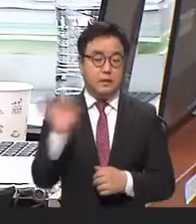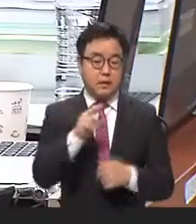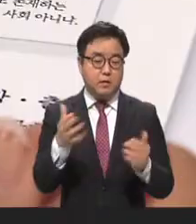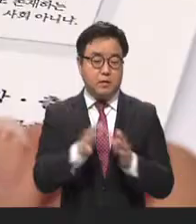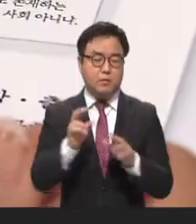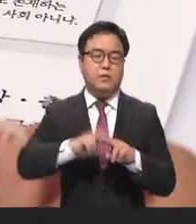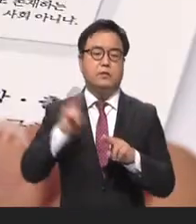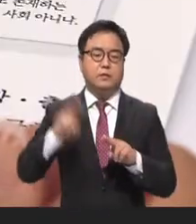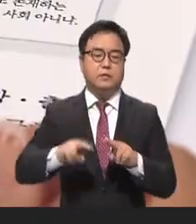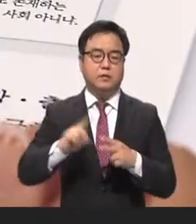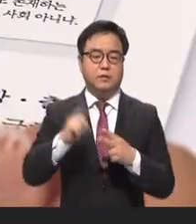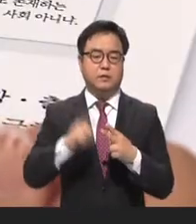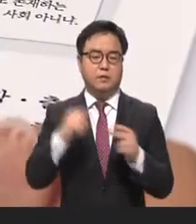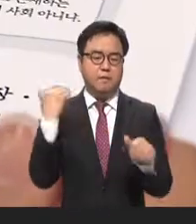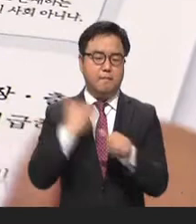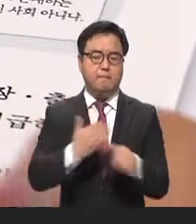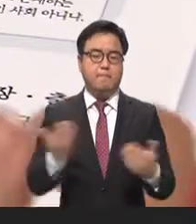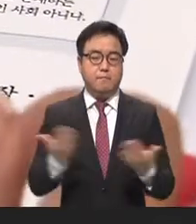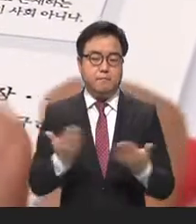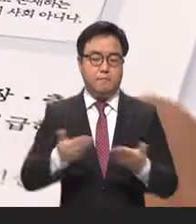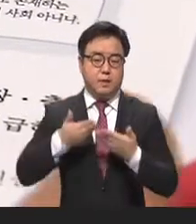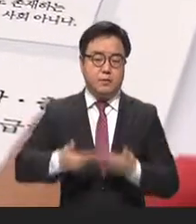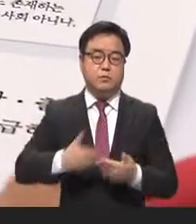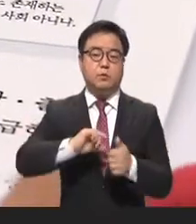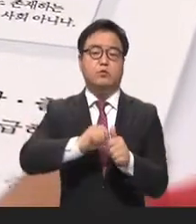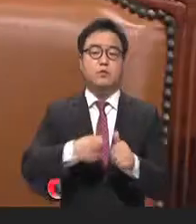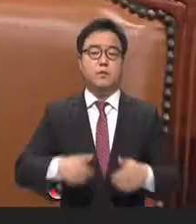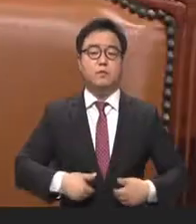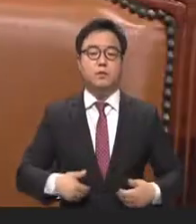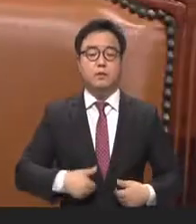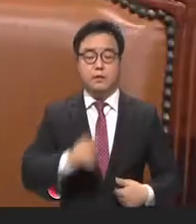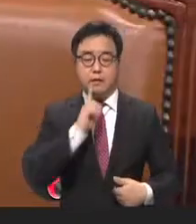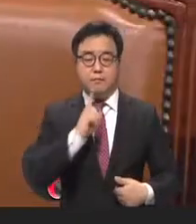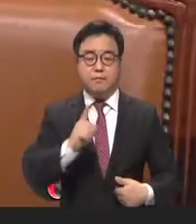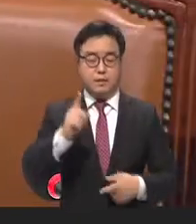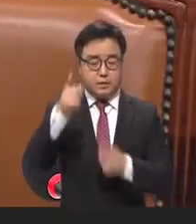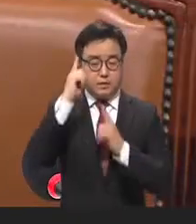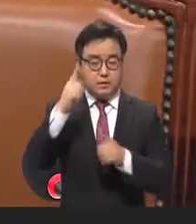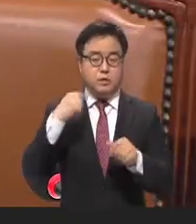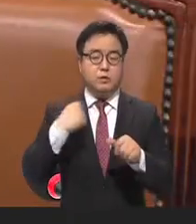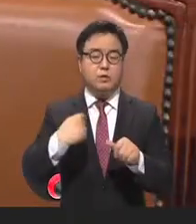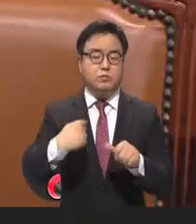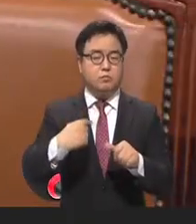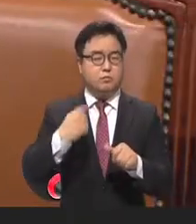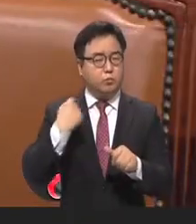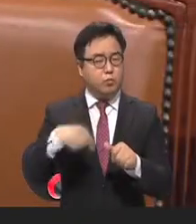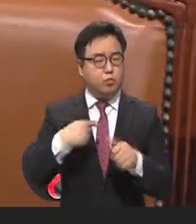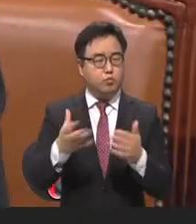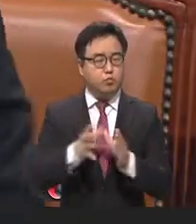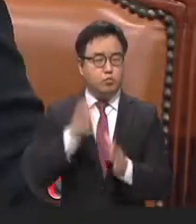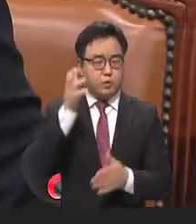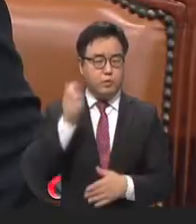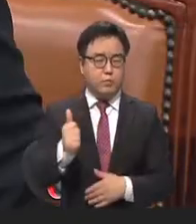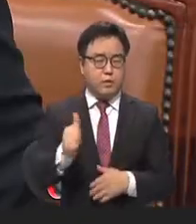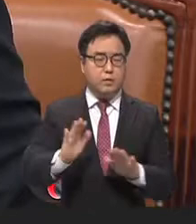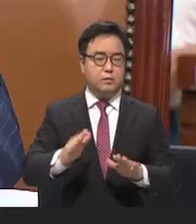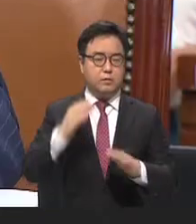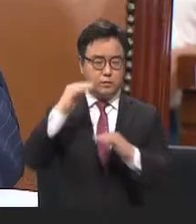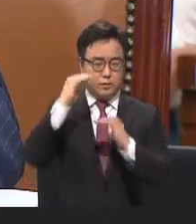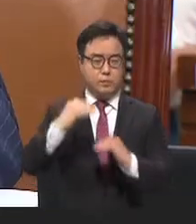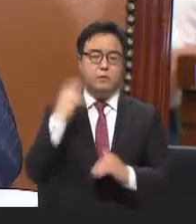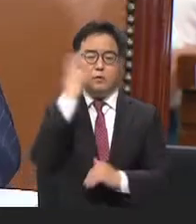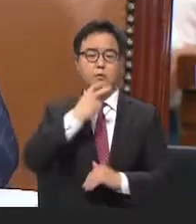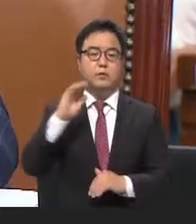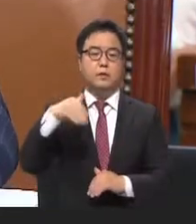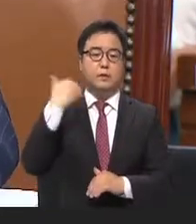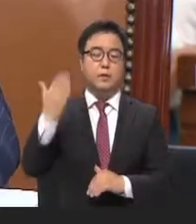해임이나 파면 등 중계를 해야 한다고 입을 모았고 이식 부총리는 사과문을 통해 조사 결과에따라 중계를